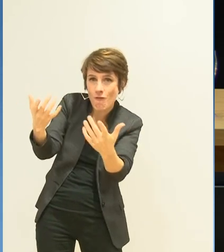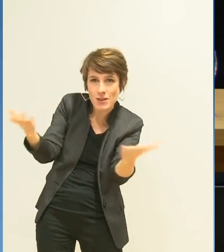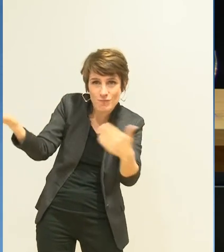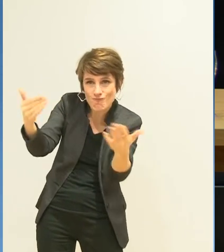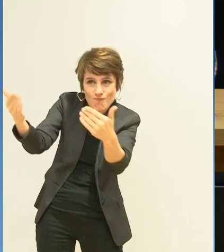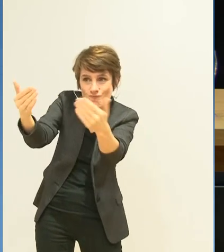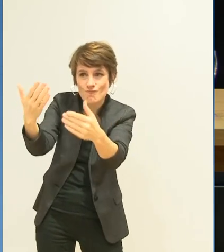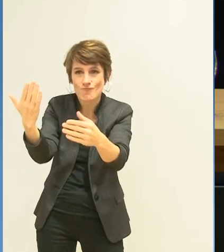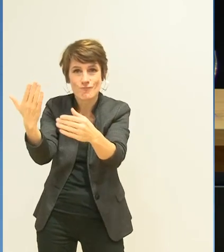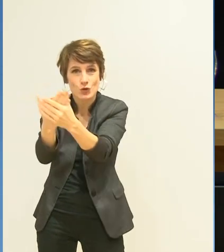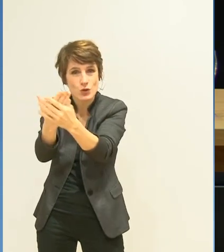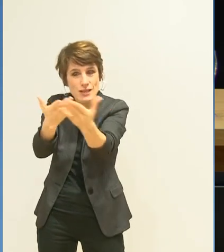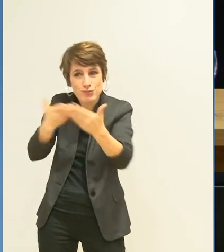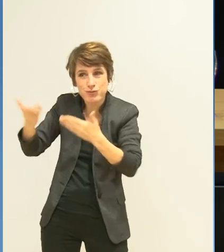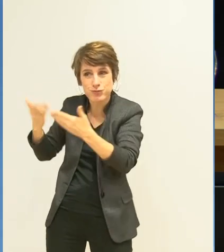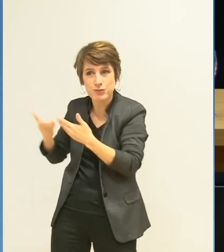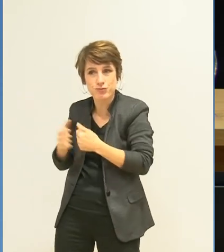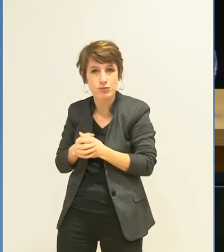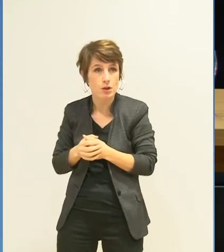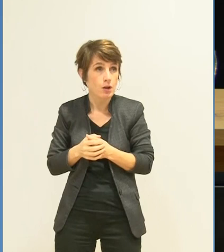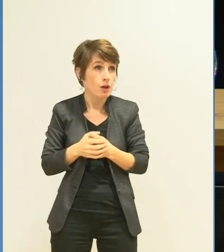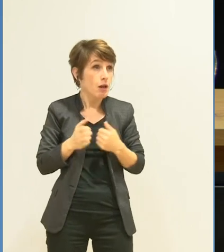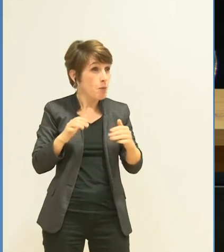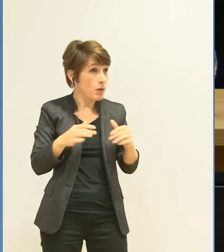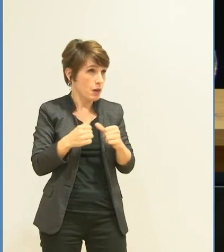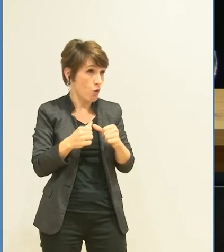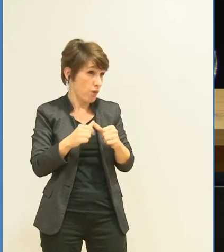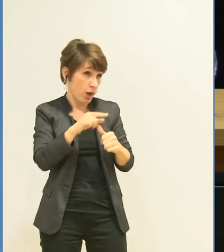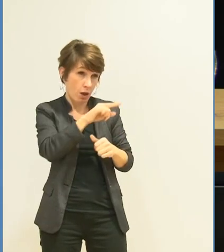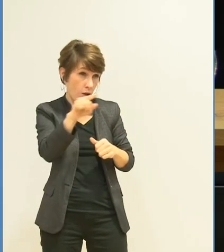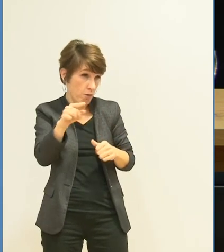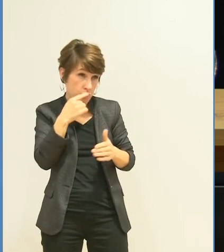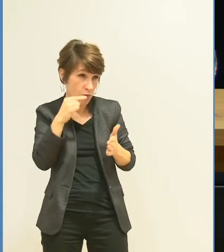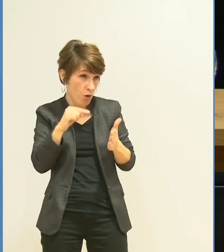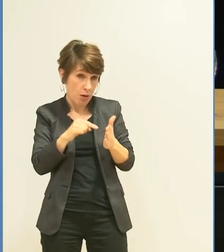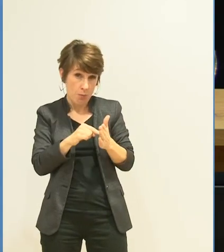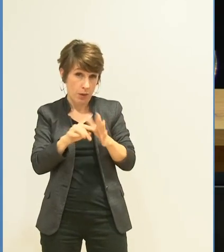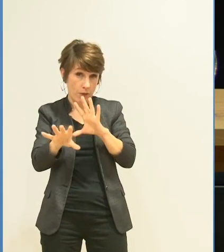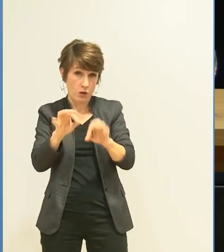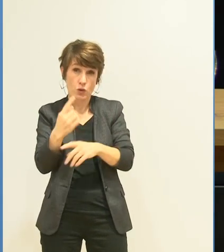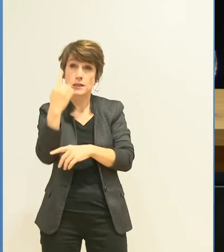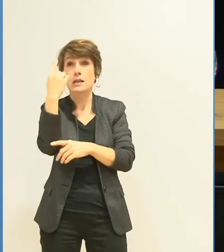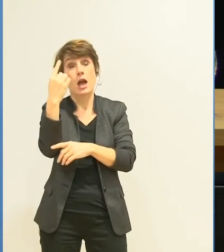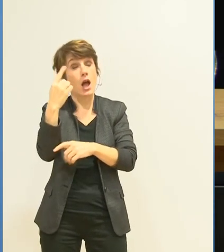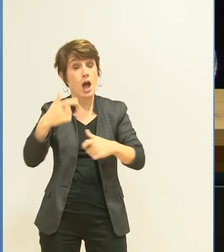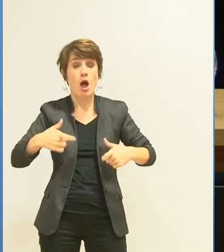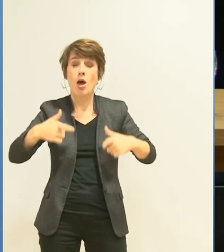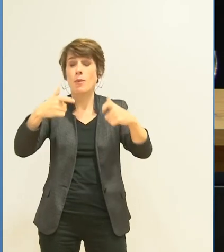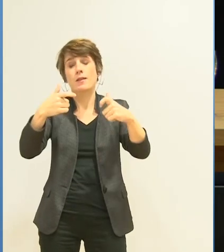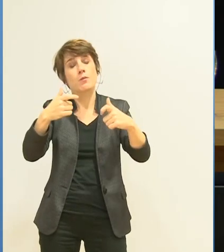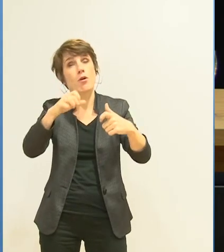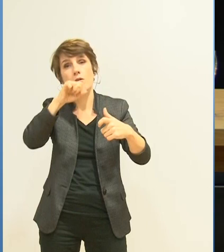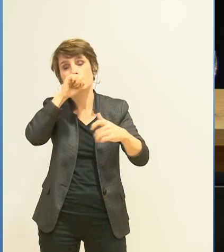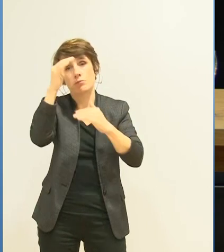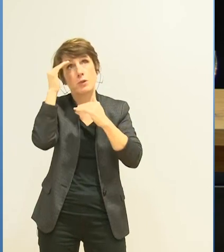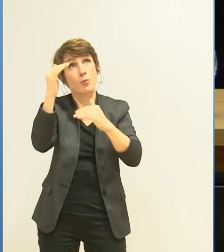cela vous vous êtes fait la main sur un des plus grands et plus emblématiques édifice de notre ville l'ancien musée de peinture